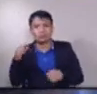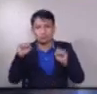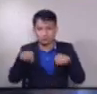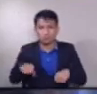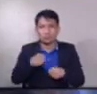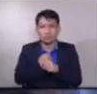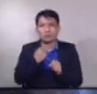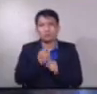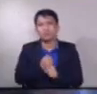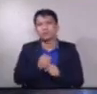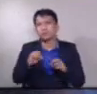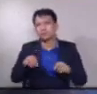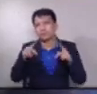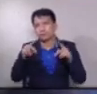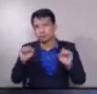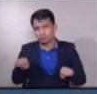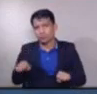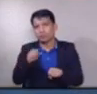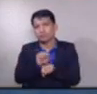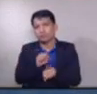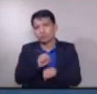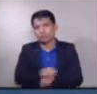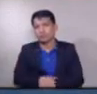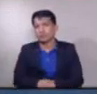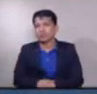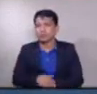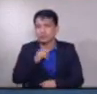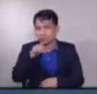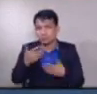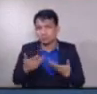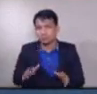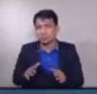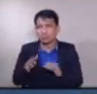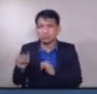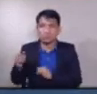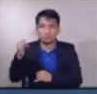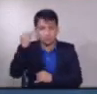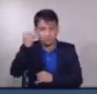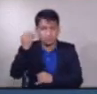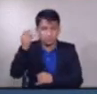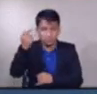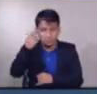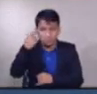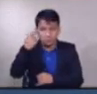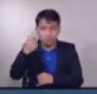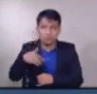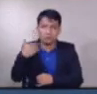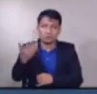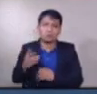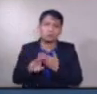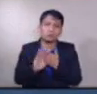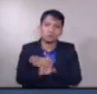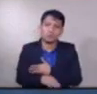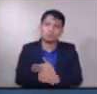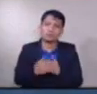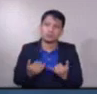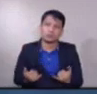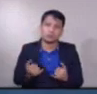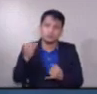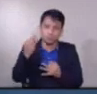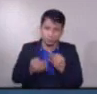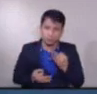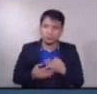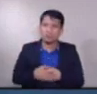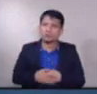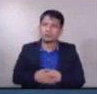that. Okay. Hindi pa po tapos ang job interview ni June Bert Gigayuma. At sa aming pagbabalik, final